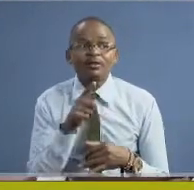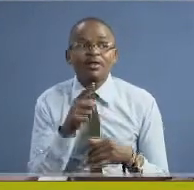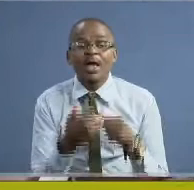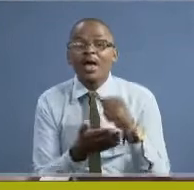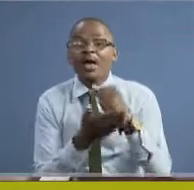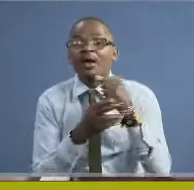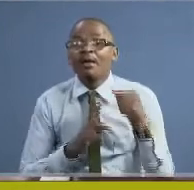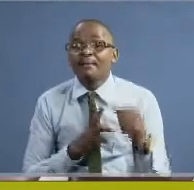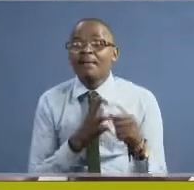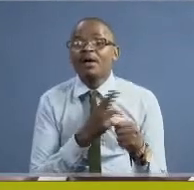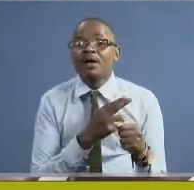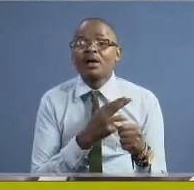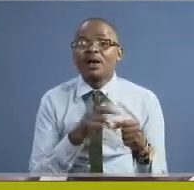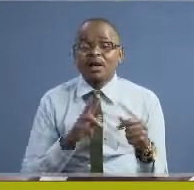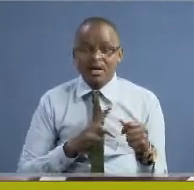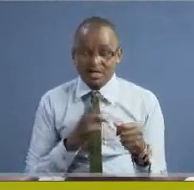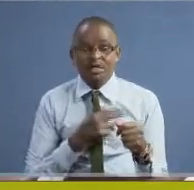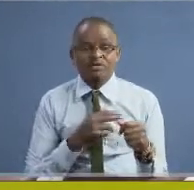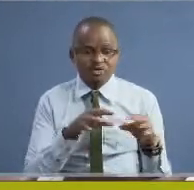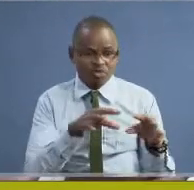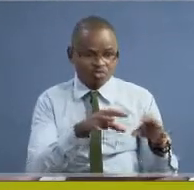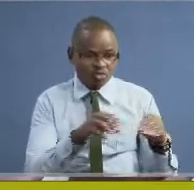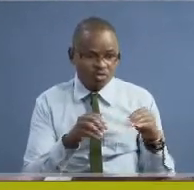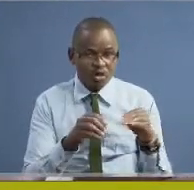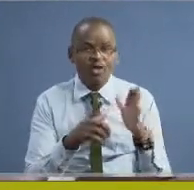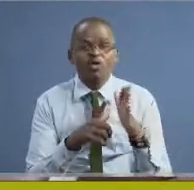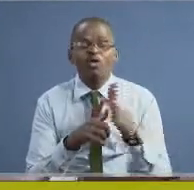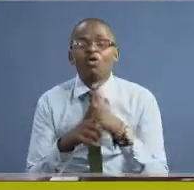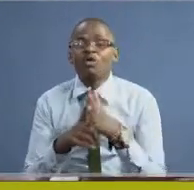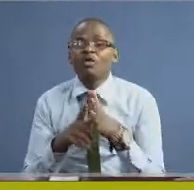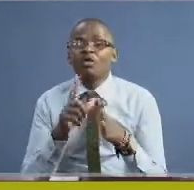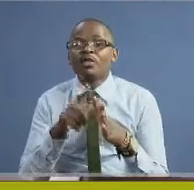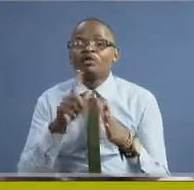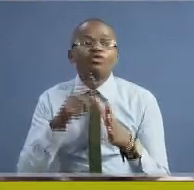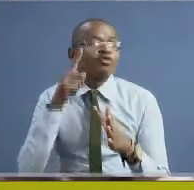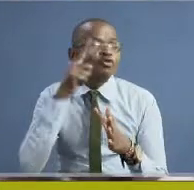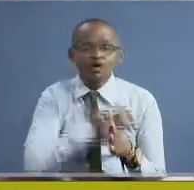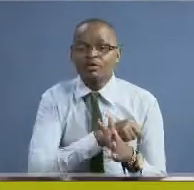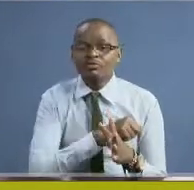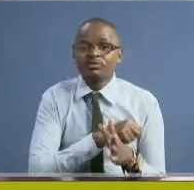sisi. Sisi wenyewe tutachukua sehemu mkononi. Natumandisi yovitu.